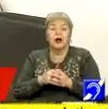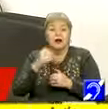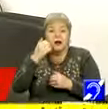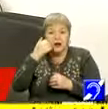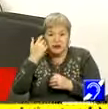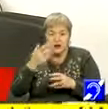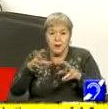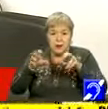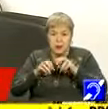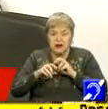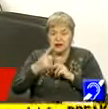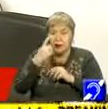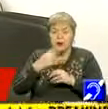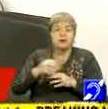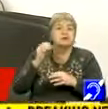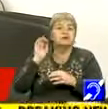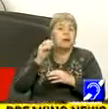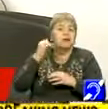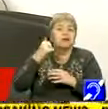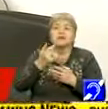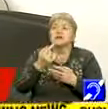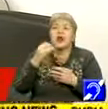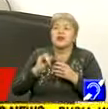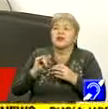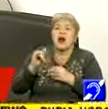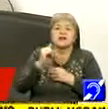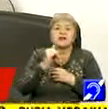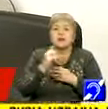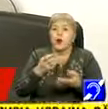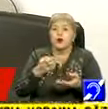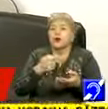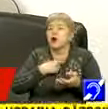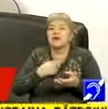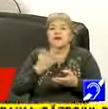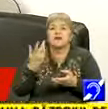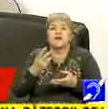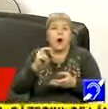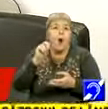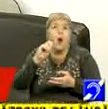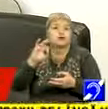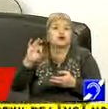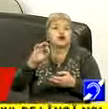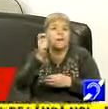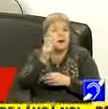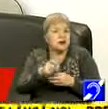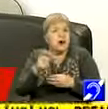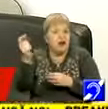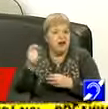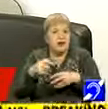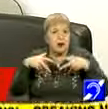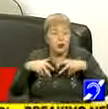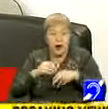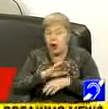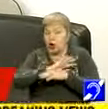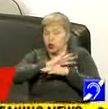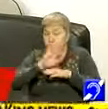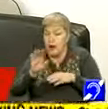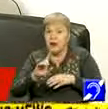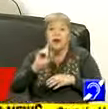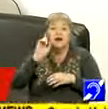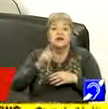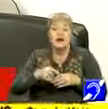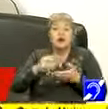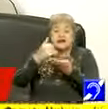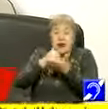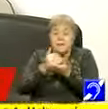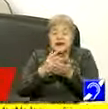se primește un apel, e vorba practic de un transport care poate fi și de 700-800 de persoane. Toate aceste persoane trebuie distribuite cât